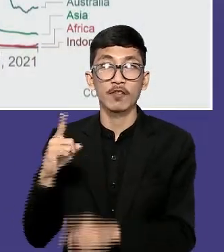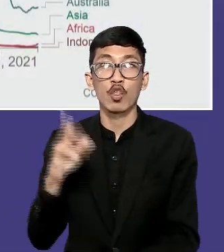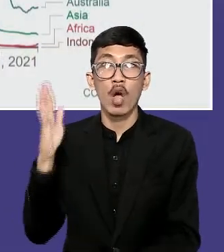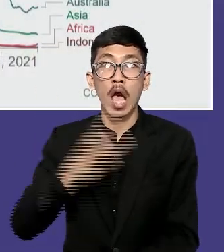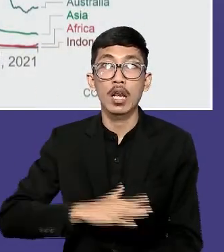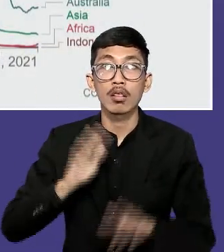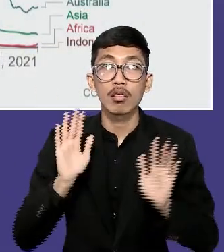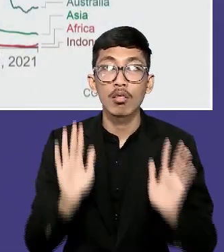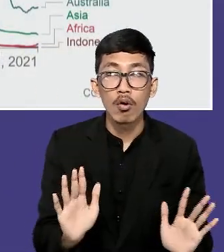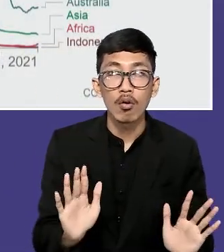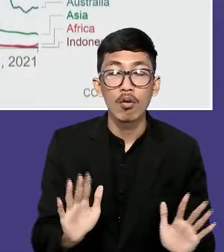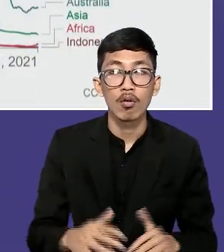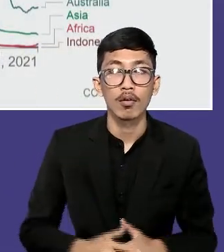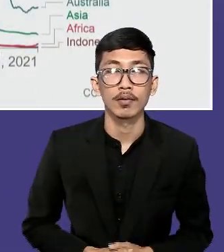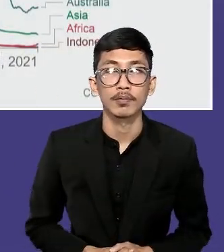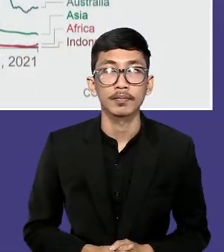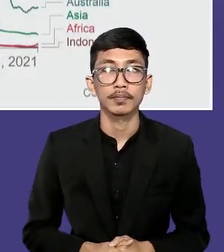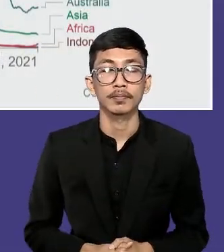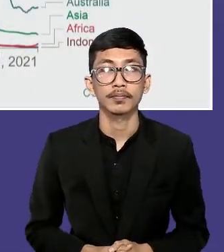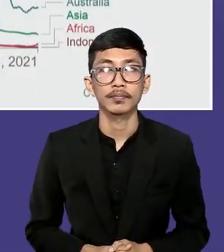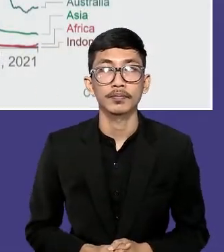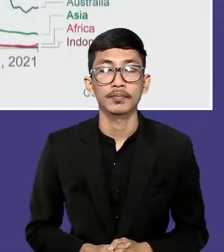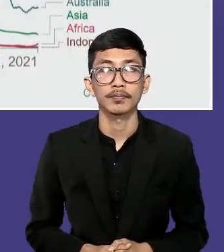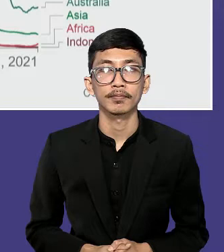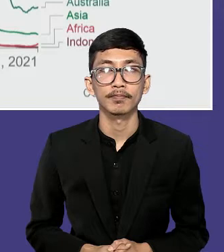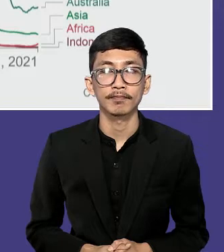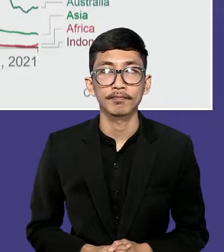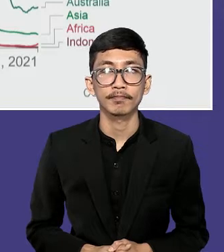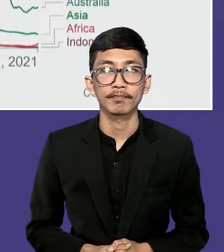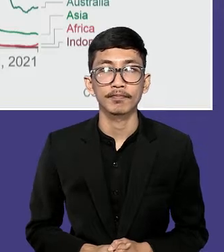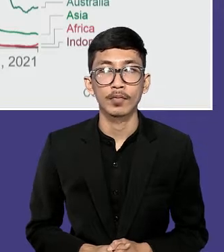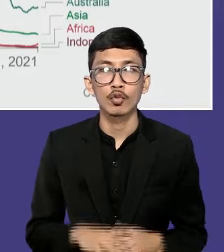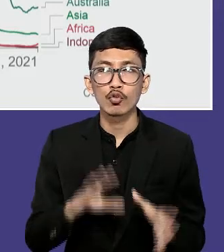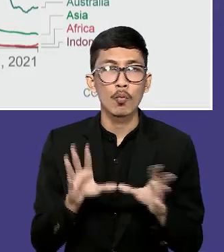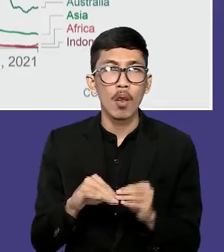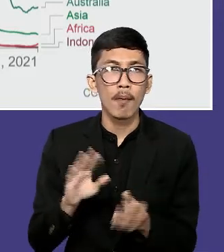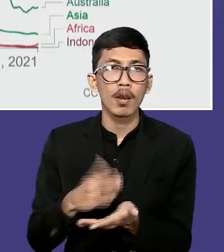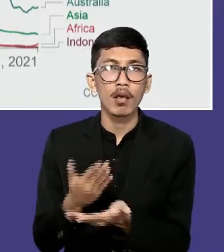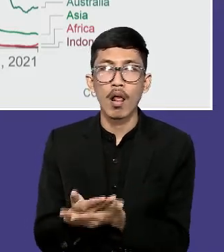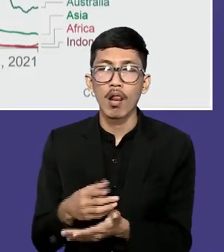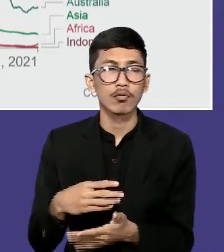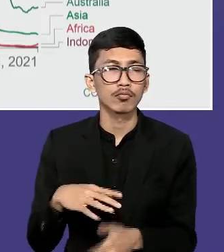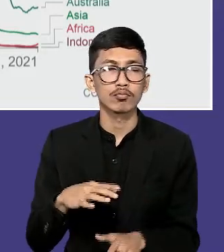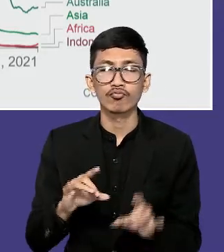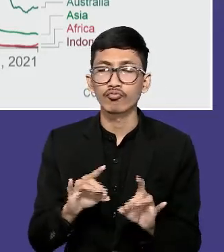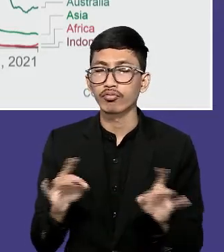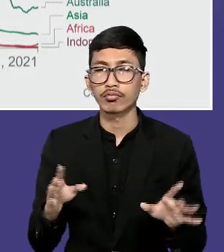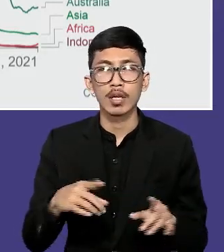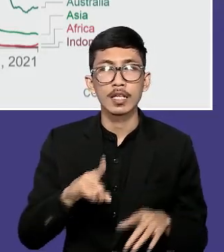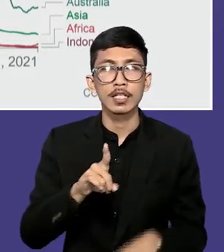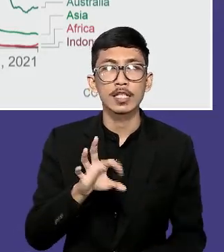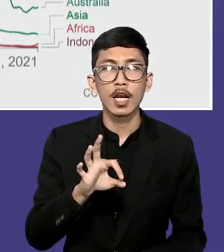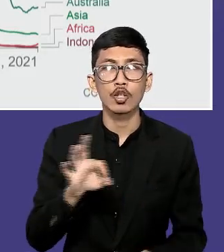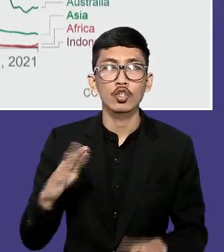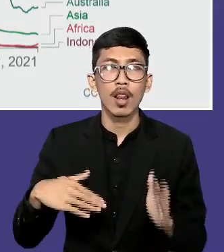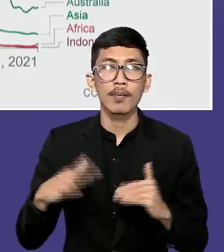juga 1839 kasus dan dengan kematian yang jumlahnya juga ratusan jadi